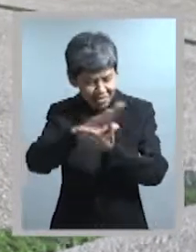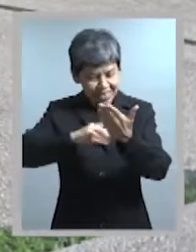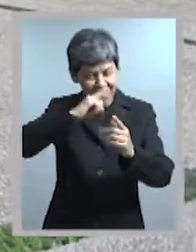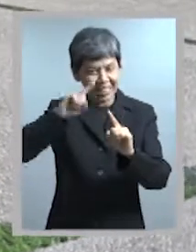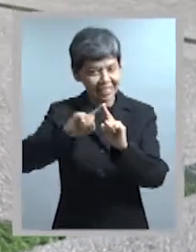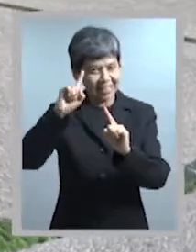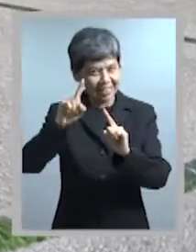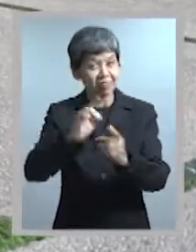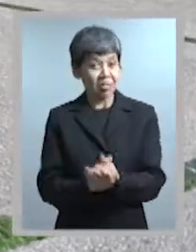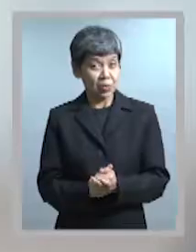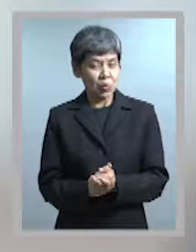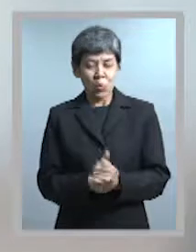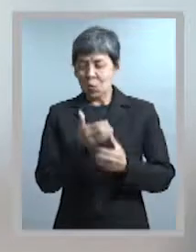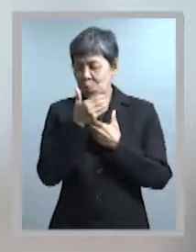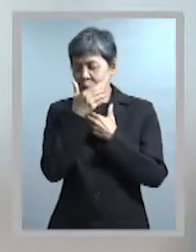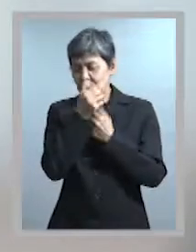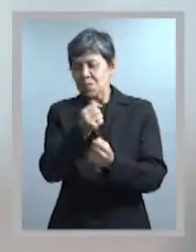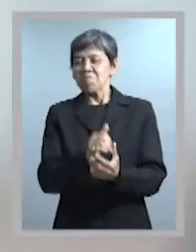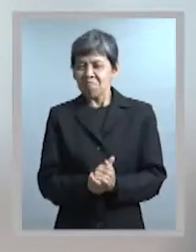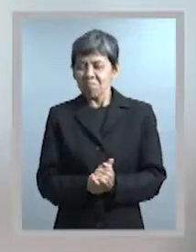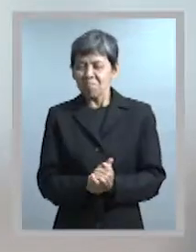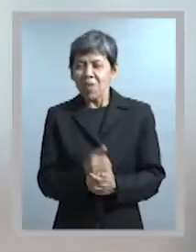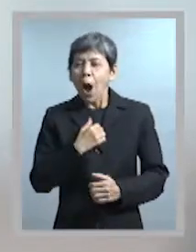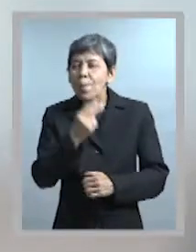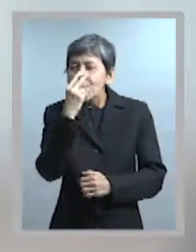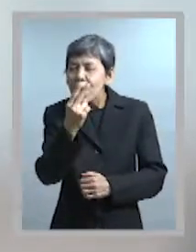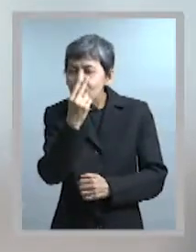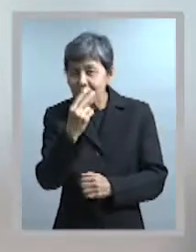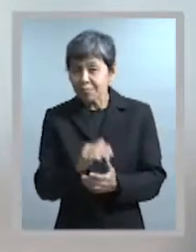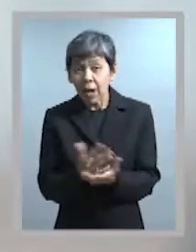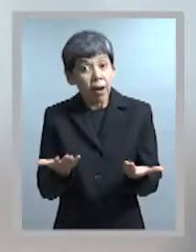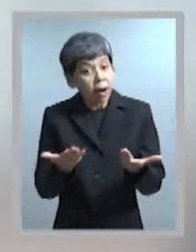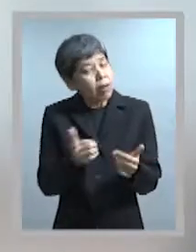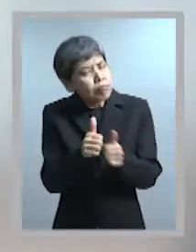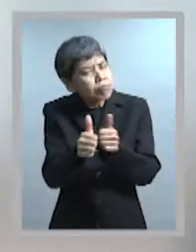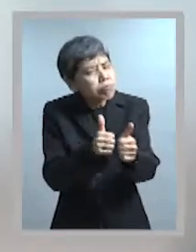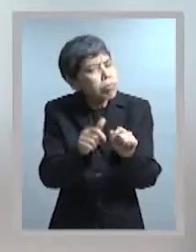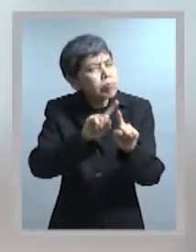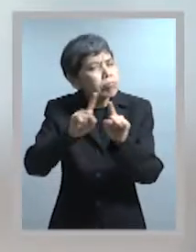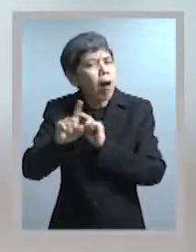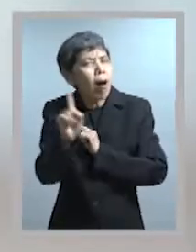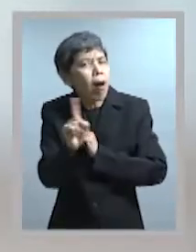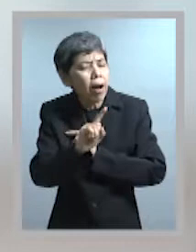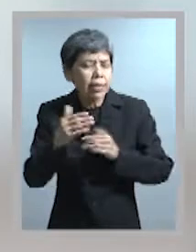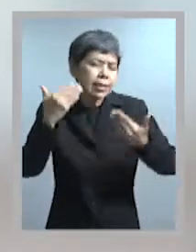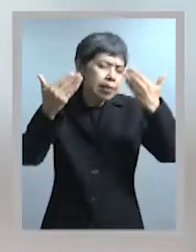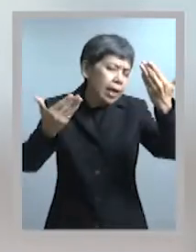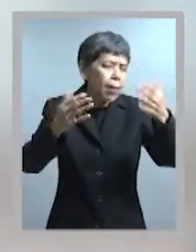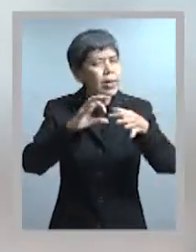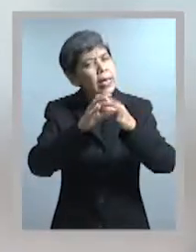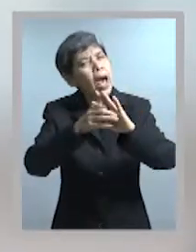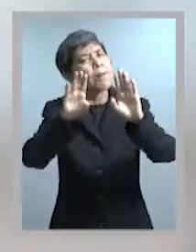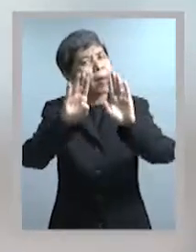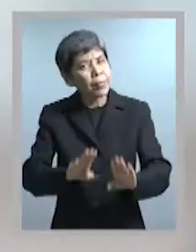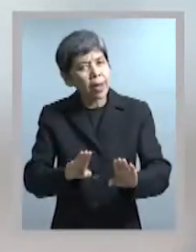กแข่งประเทศไทยครั้งที่1ฮะน่าสนใจมากเลยครับคุณผู้ชมฮะเดี๋ยวเราไปดูกันข้างในดีกว่าครับว่าเขาแข่งยังไงบ้างนะฮะมีกิจกร